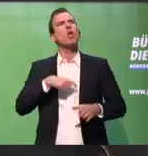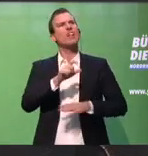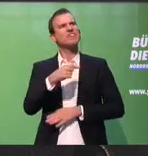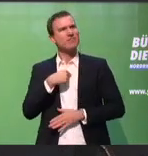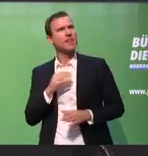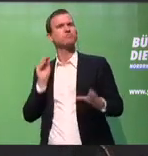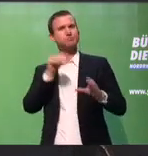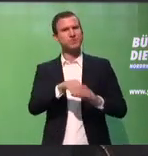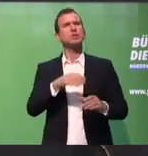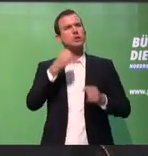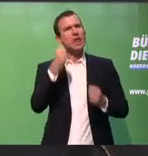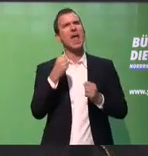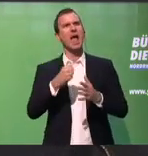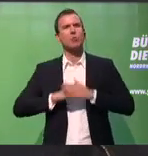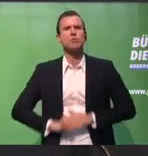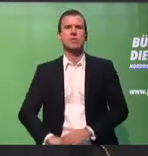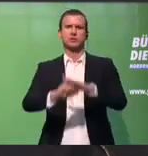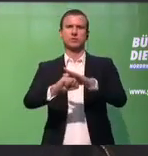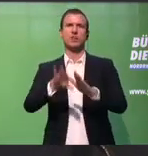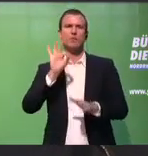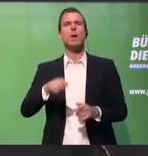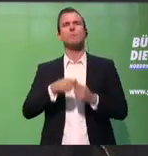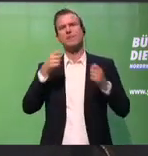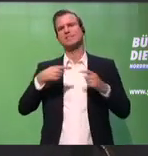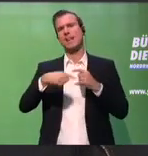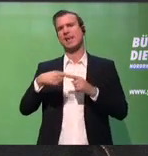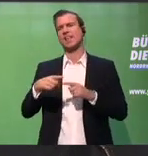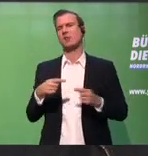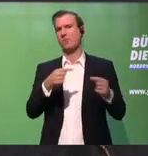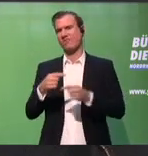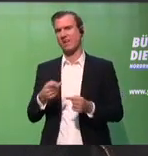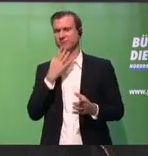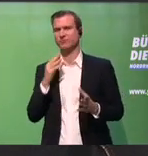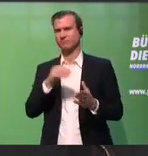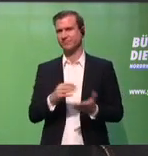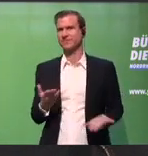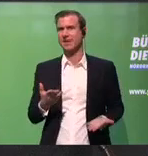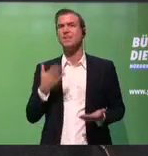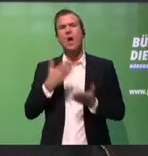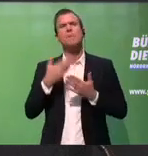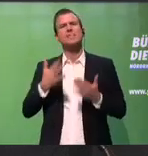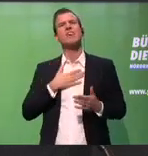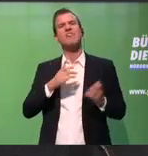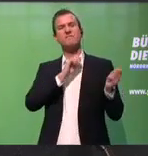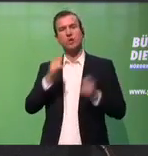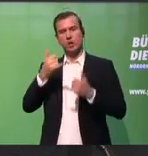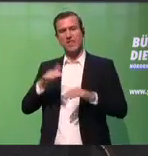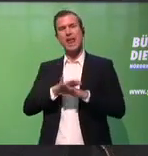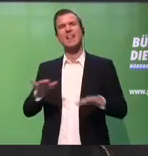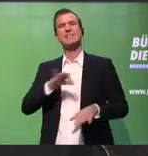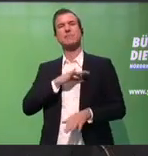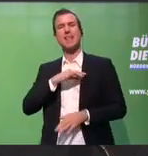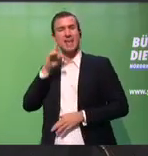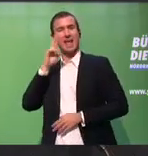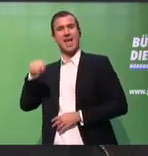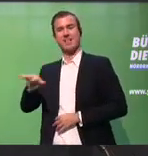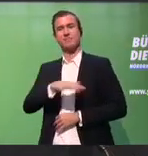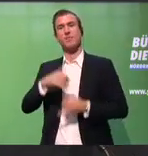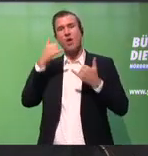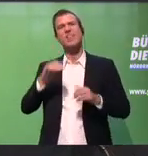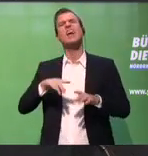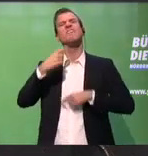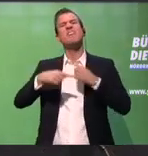gehen, auch eine starke Unterstützung für diese BDK zuteilwerden zu lassen. Wir schlagen also vor, dass dieser Landesparteirat heute als Verfahren